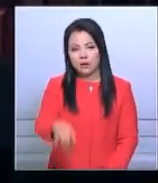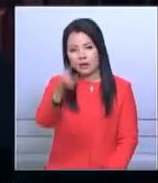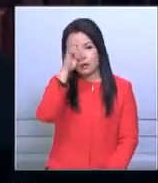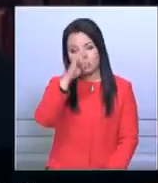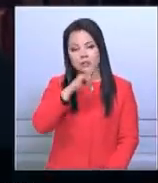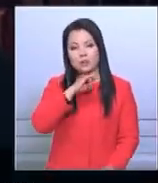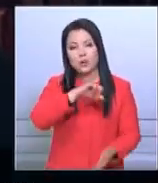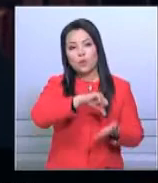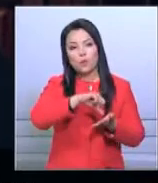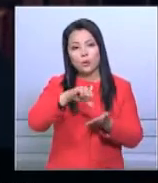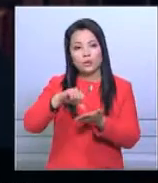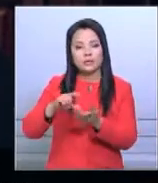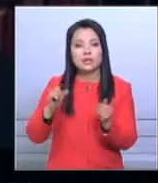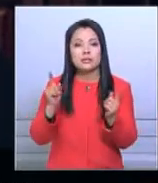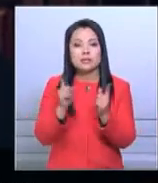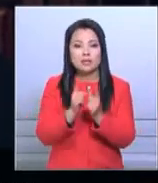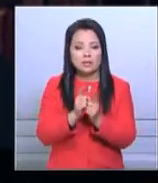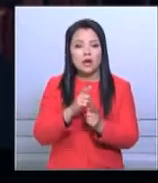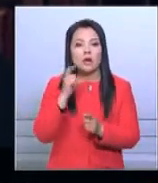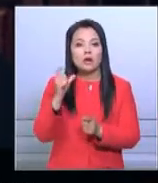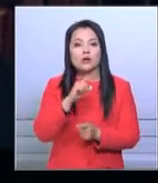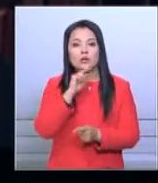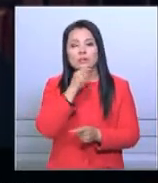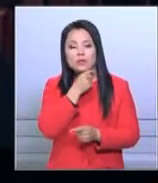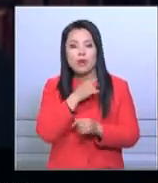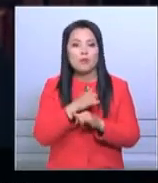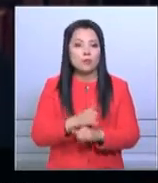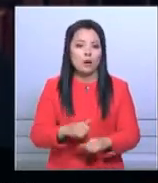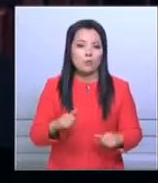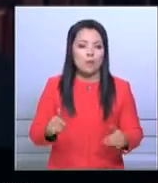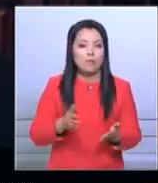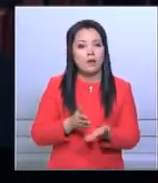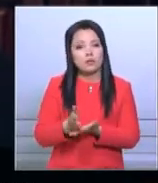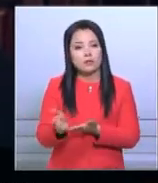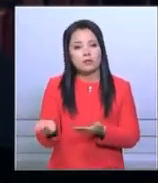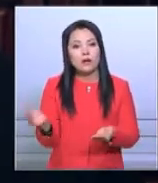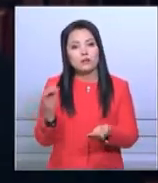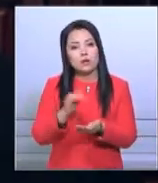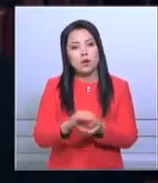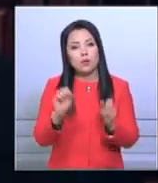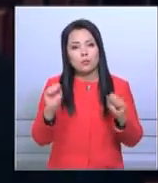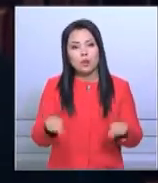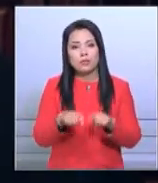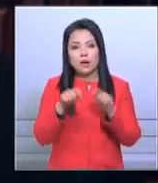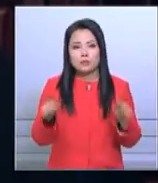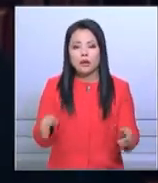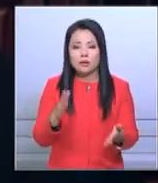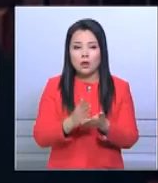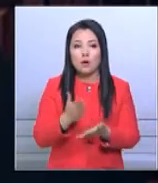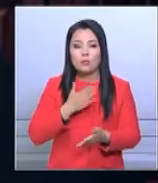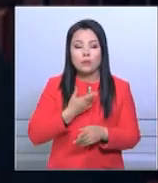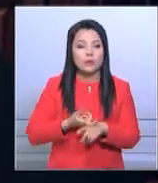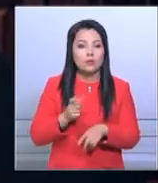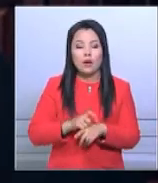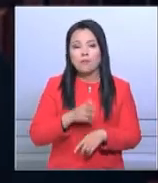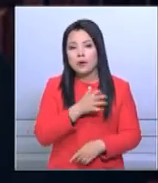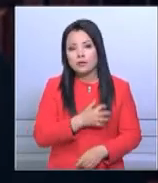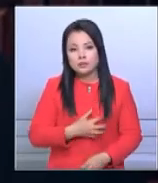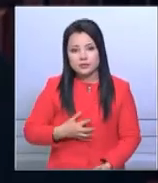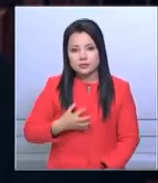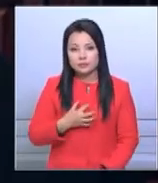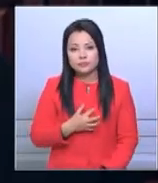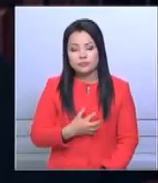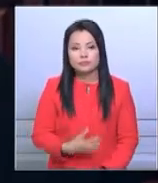Қазақстан өкілдерімен кездесіп, экономиканың даму бағытымен танысу мүмкіндігіне ие болдық. Мұның барлығы біз үшін өте маңызды.